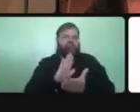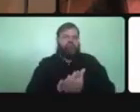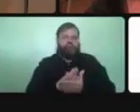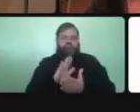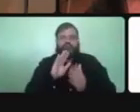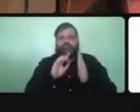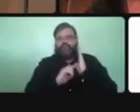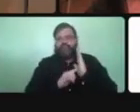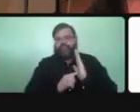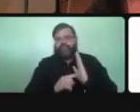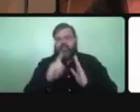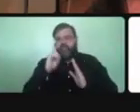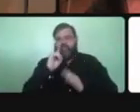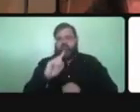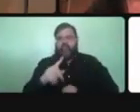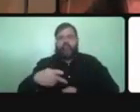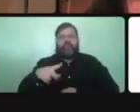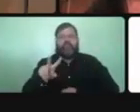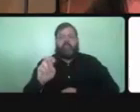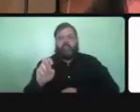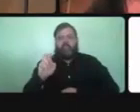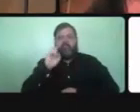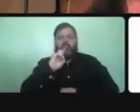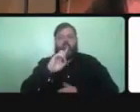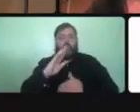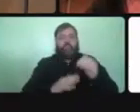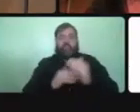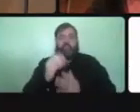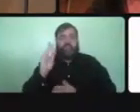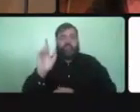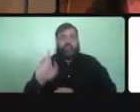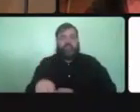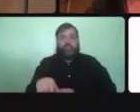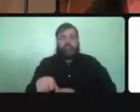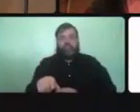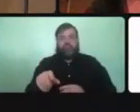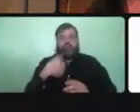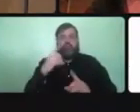nafasi mpya zikijengwa na